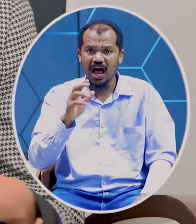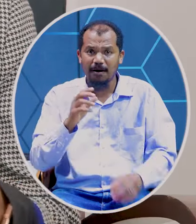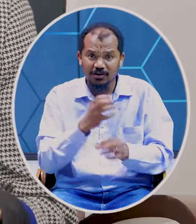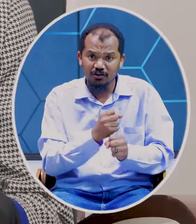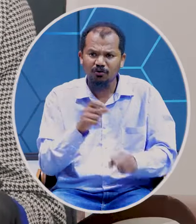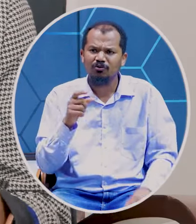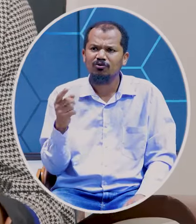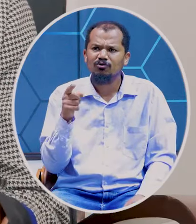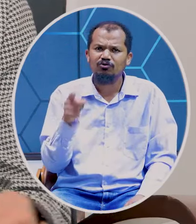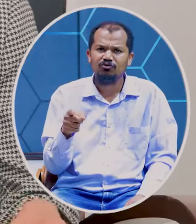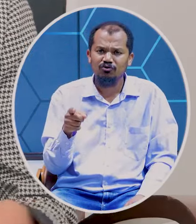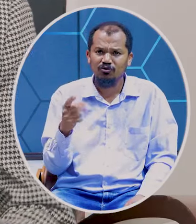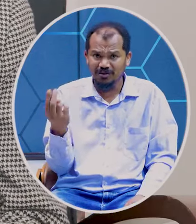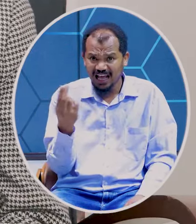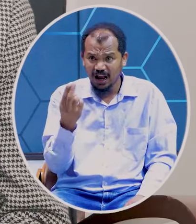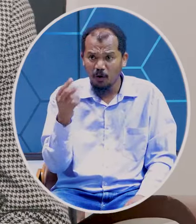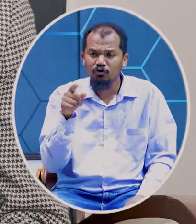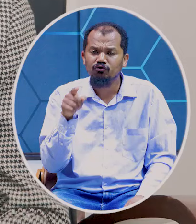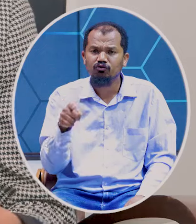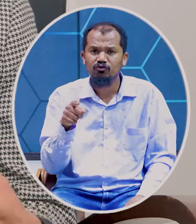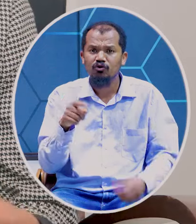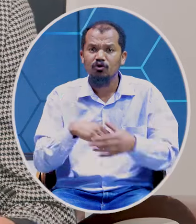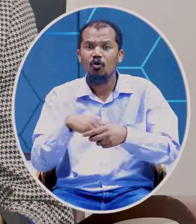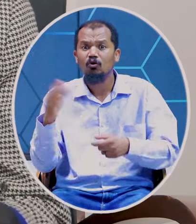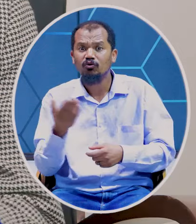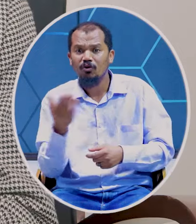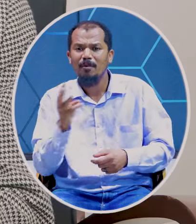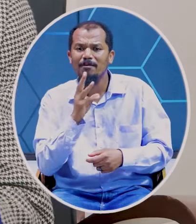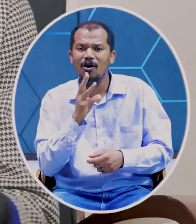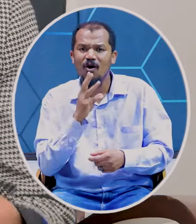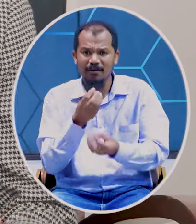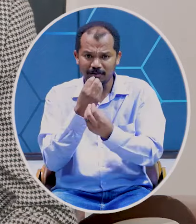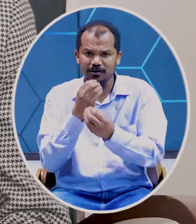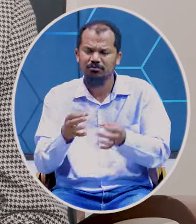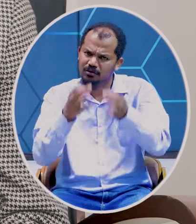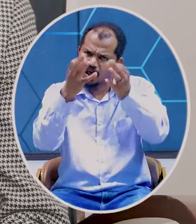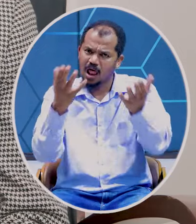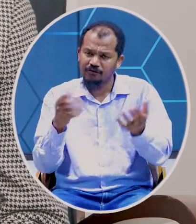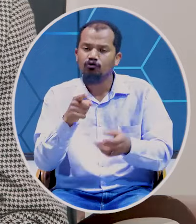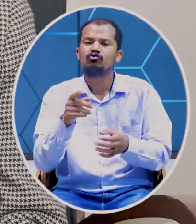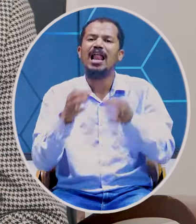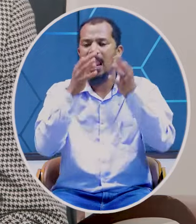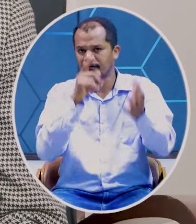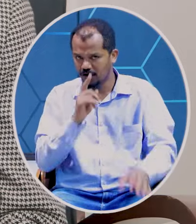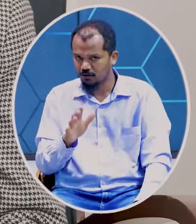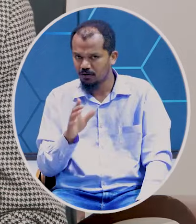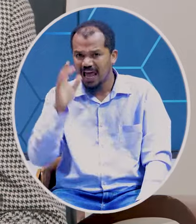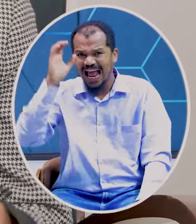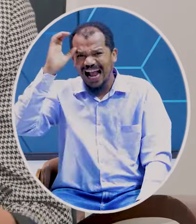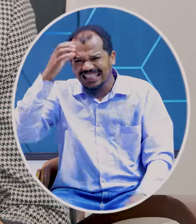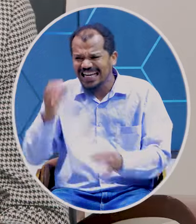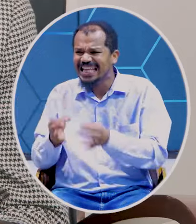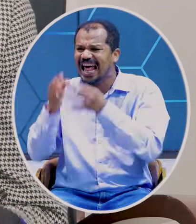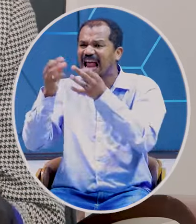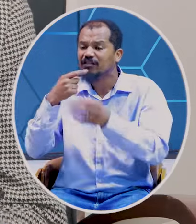እሱ የተጠቀመው ወይም በሱ የወጡ ነገሮች በውሃ በምግብ ይተላለፋል ያ ተላላፊ ነው